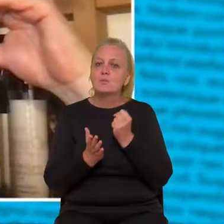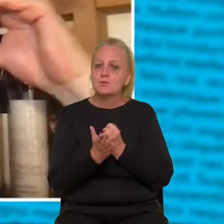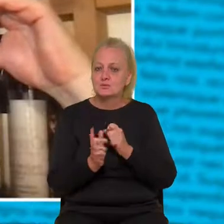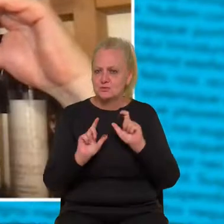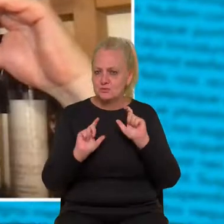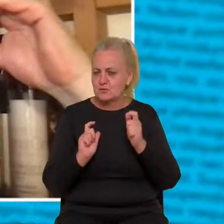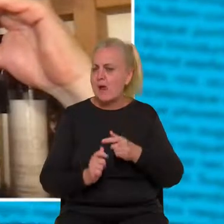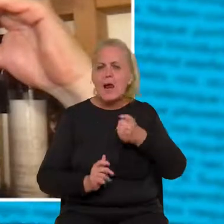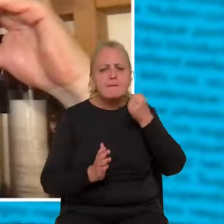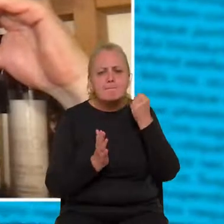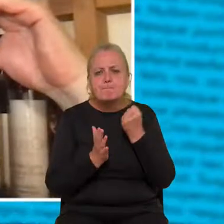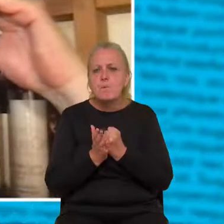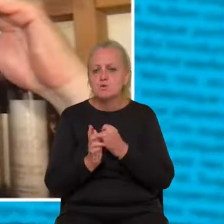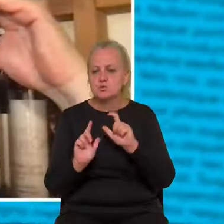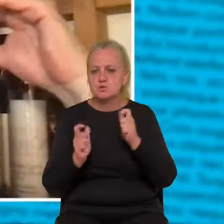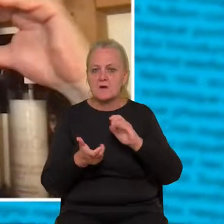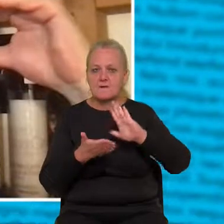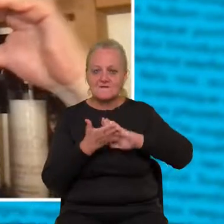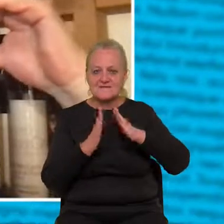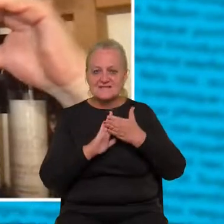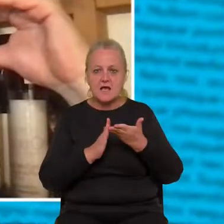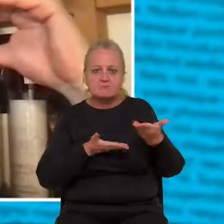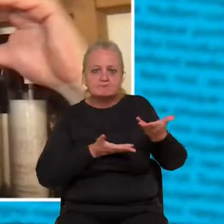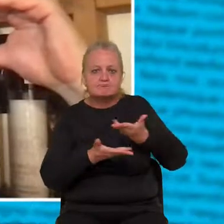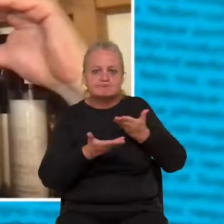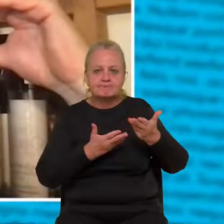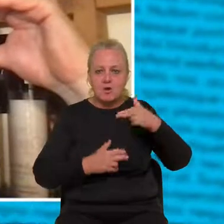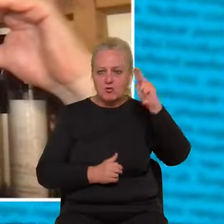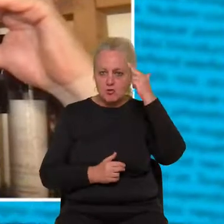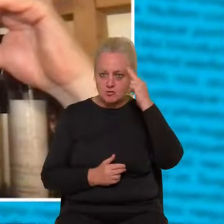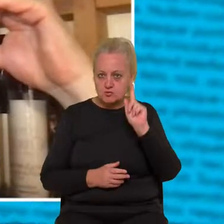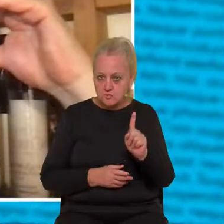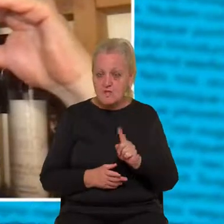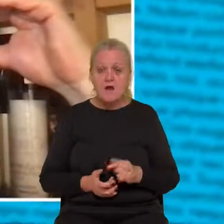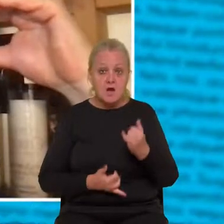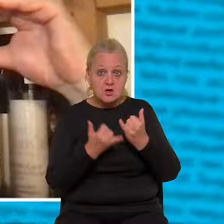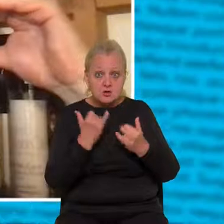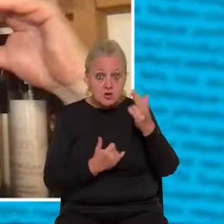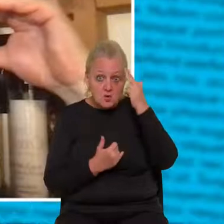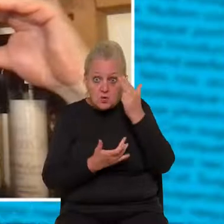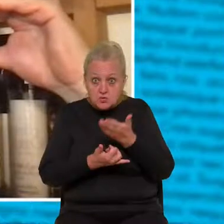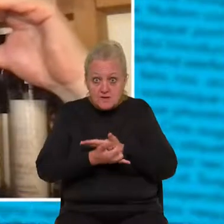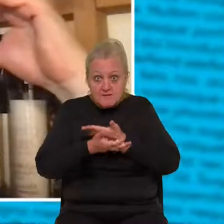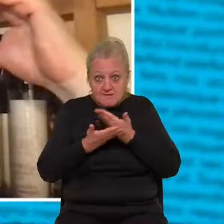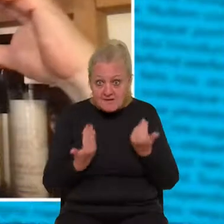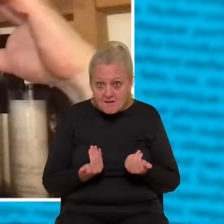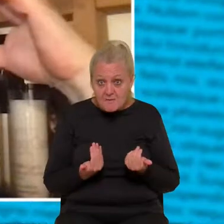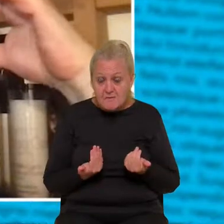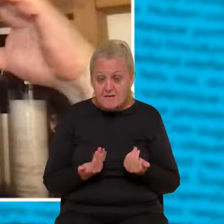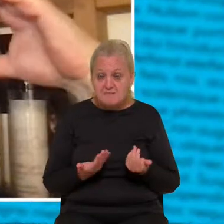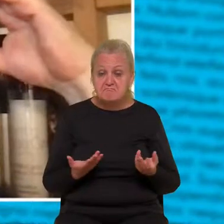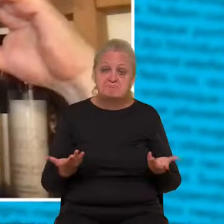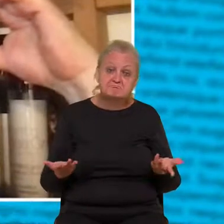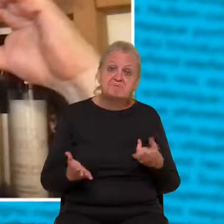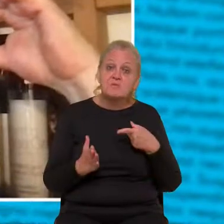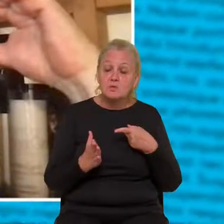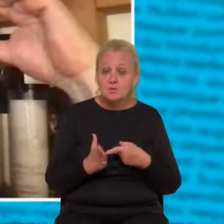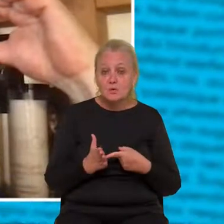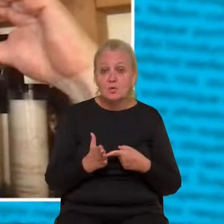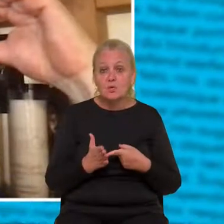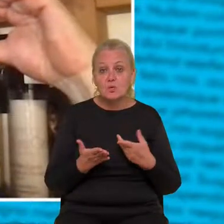musimy, absolutnie musimy się nawzajem rozumieć, bo jeżeli nie będziemy się rozumieć, to w